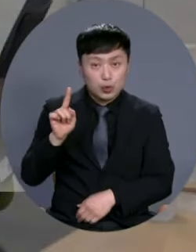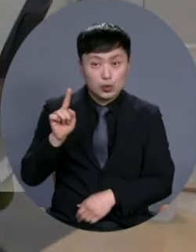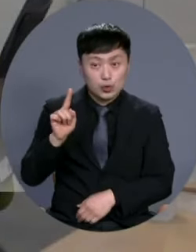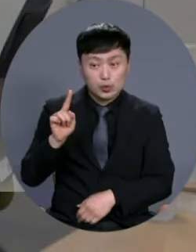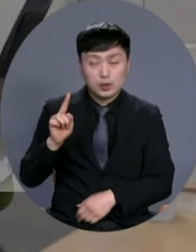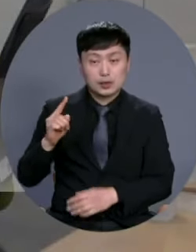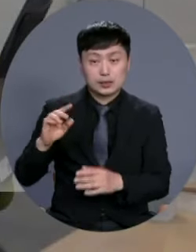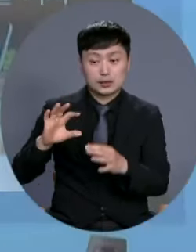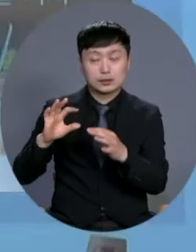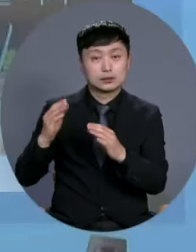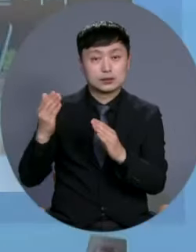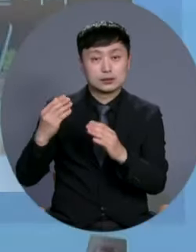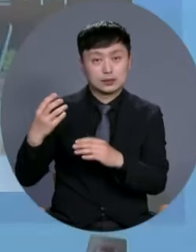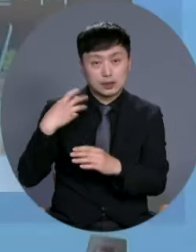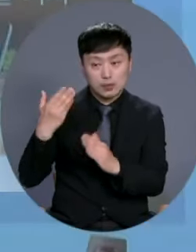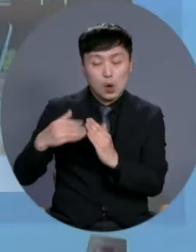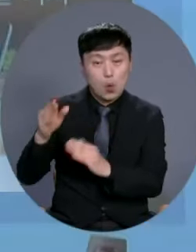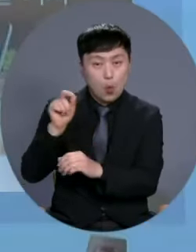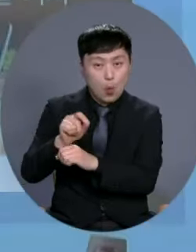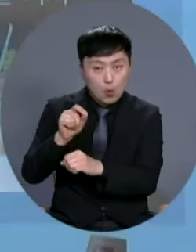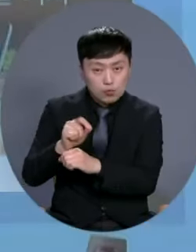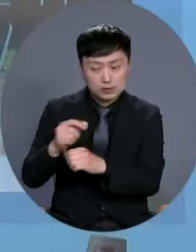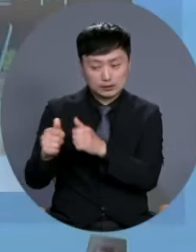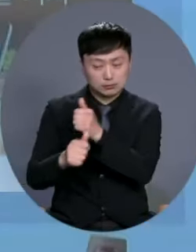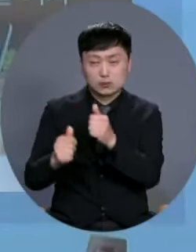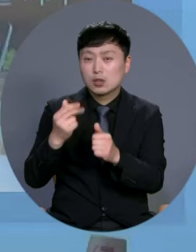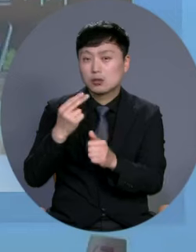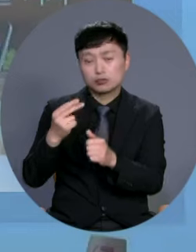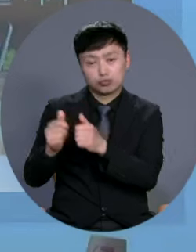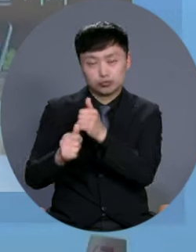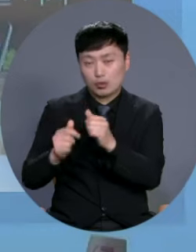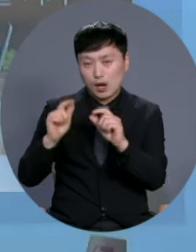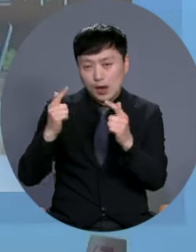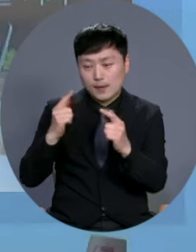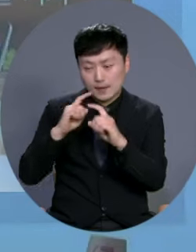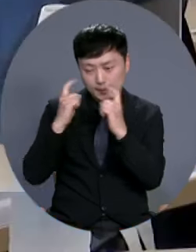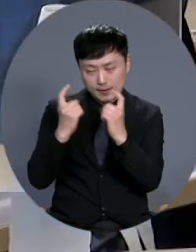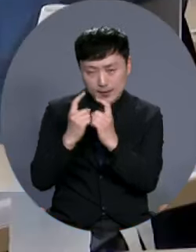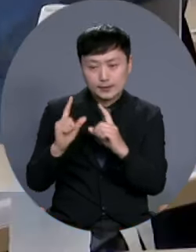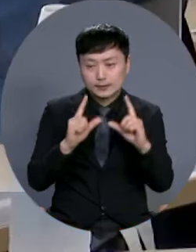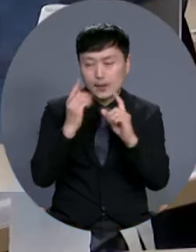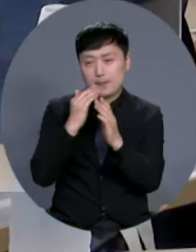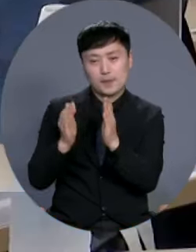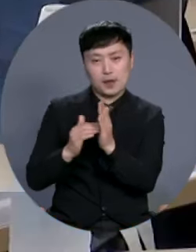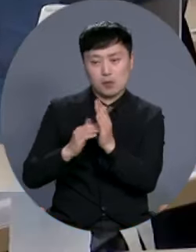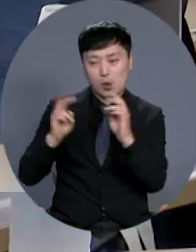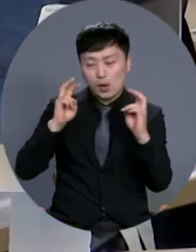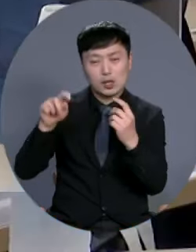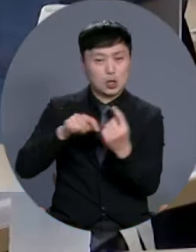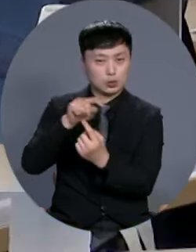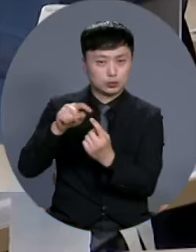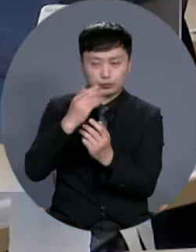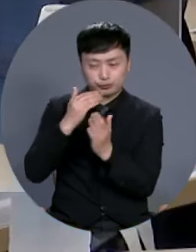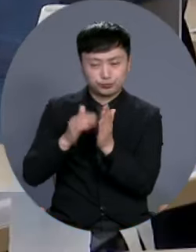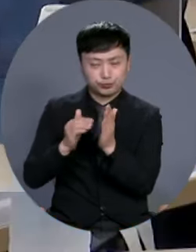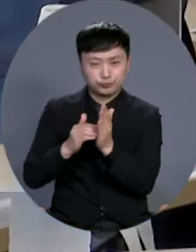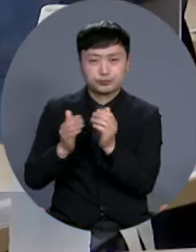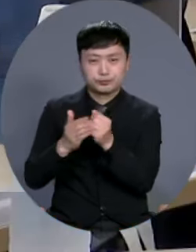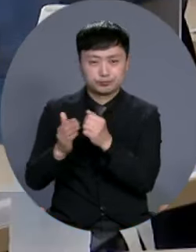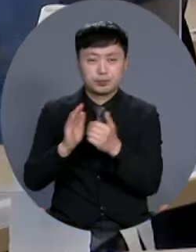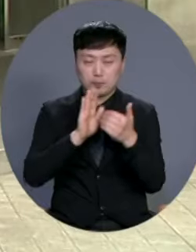인사가 심사위원이 아니라서 문제가 없다고 밝히면서 사생활 비밀과 기업의 영업상 비밀이라며